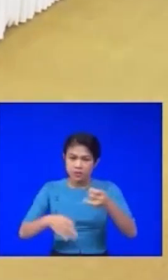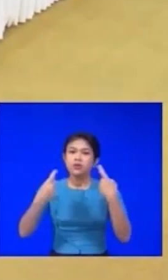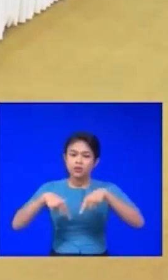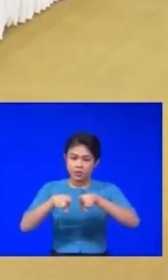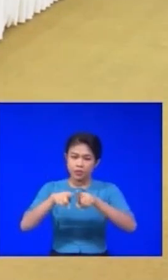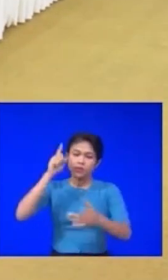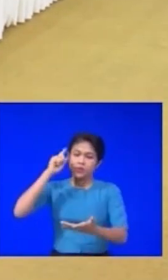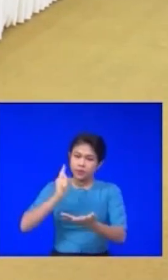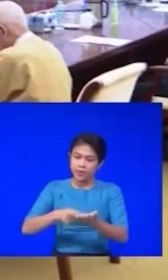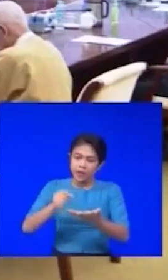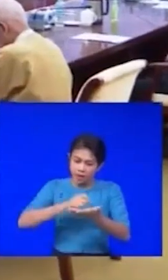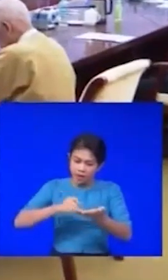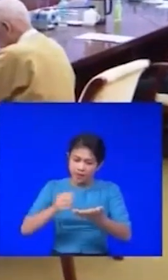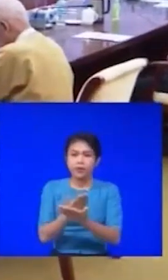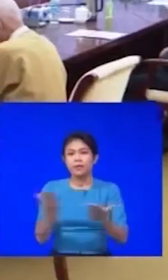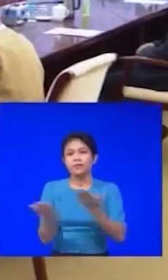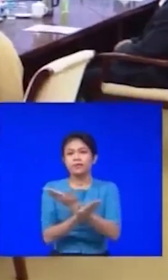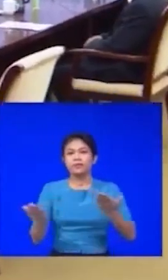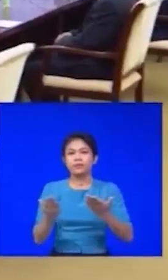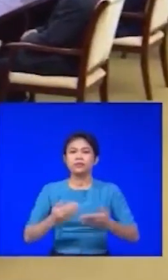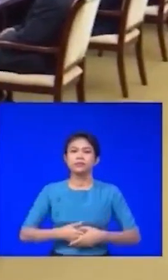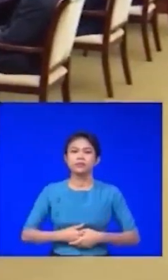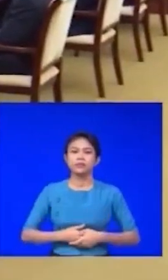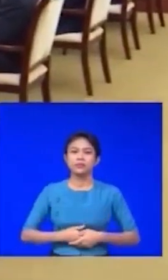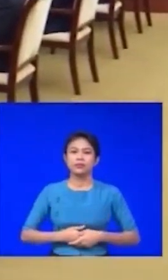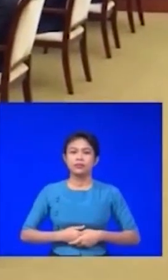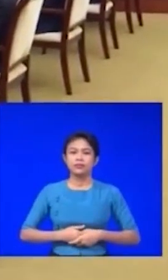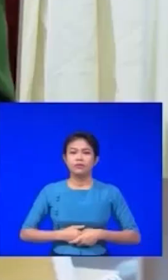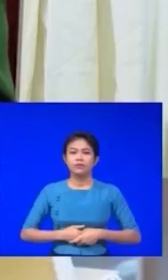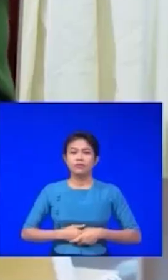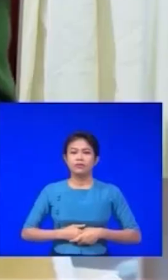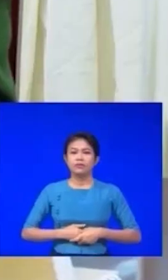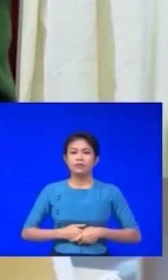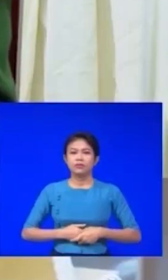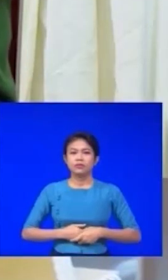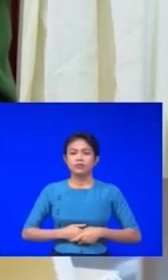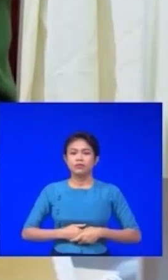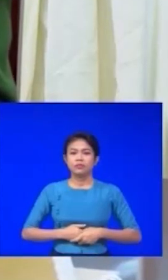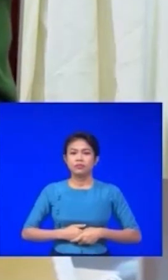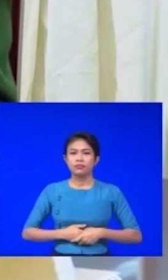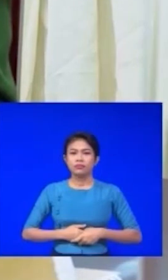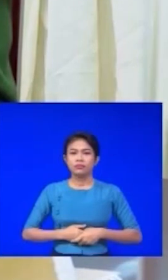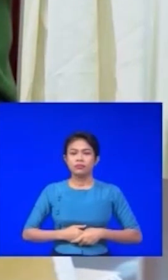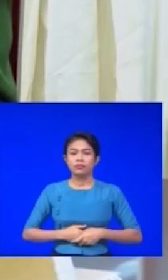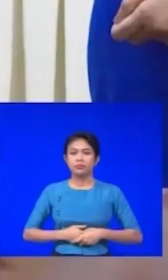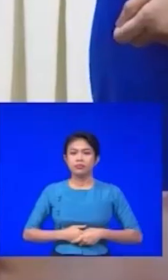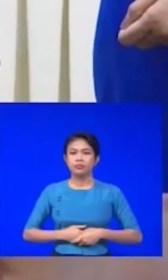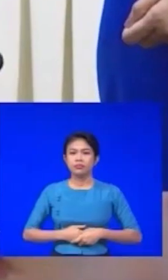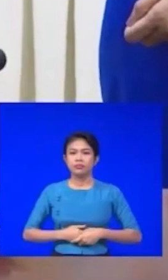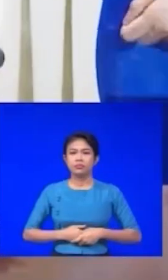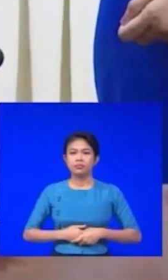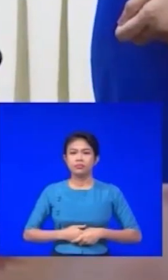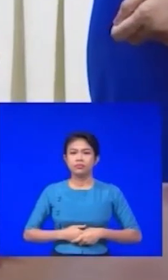ဆက်သွယ်မေးမြန်းလို့မရသေးပါဘူးဆွေးနွေးပွဲတွေကိုတော့ဖွဲ့သီးသီးကဒုတိယဥက္ကဋ္ဌတွေဦးဆောင်တက်ရောက်ခဲ့ကြတာဖြစ်ပါတယ်။ပြီးခဲ့တဲ့ဒီဇင်ဘာ